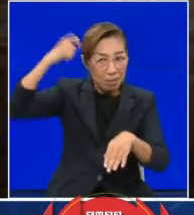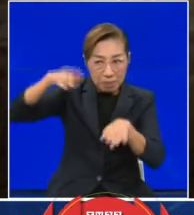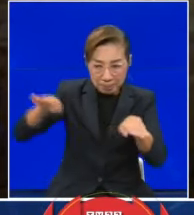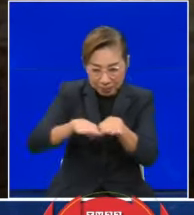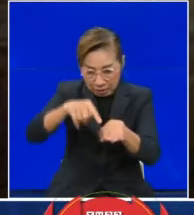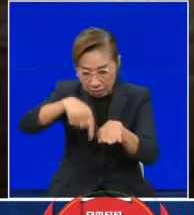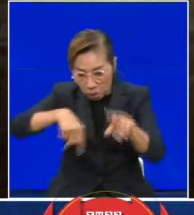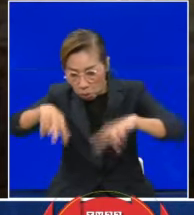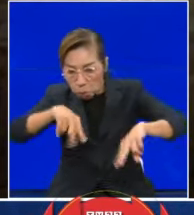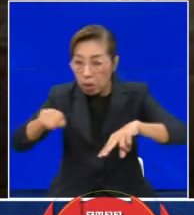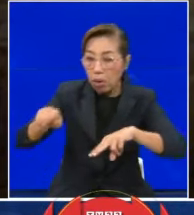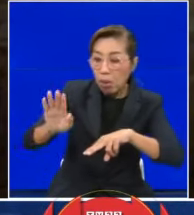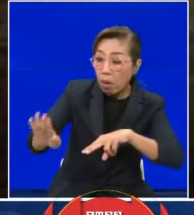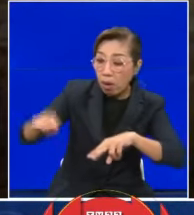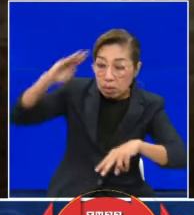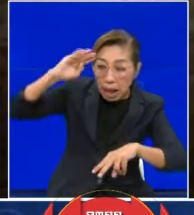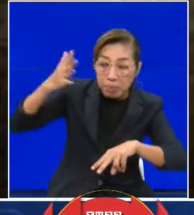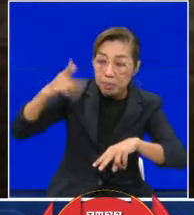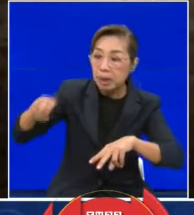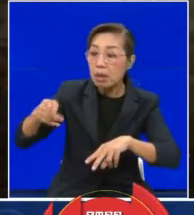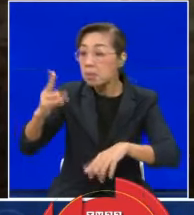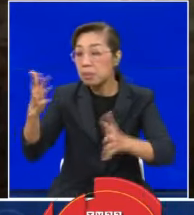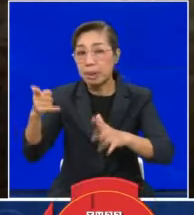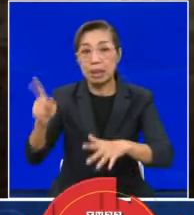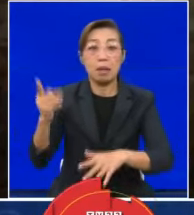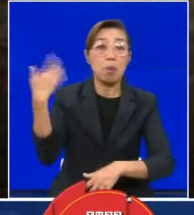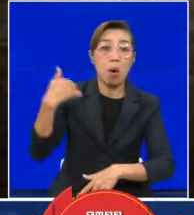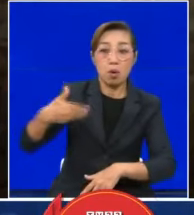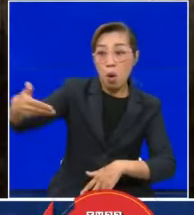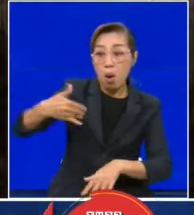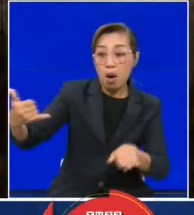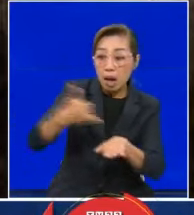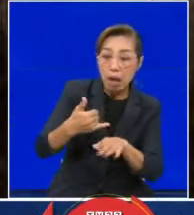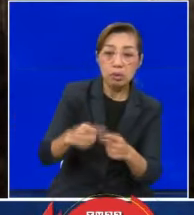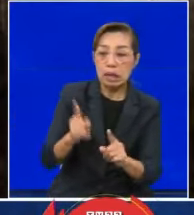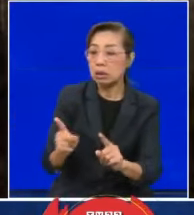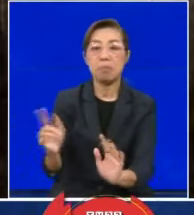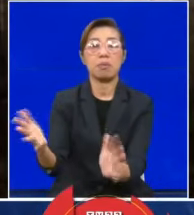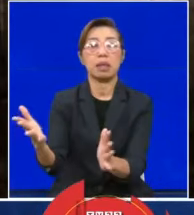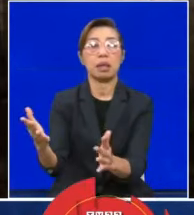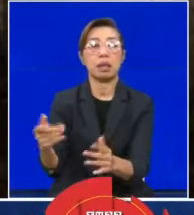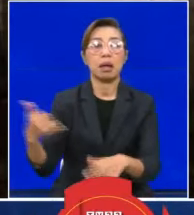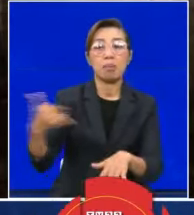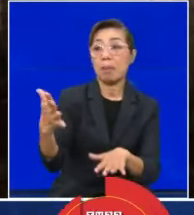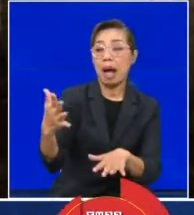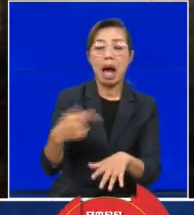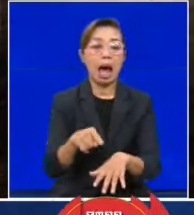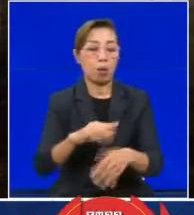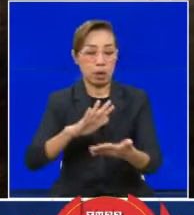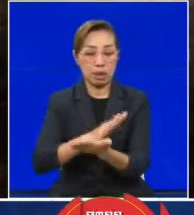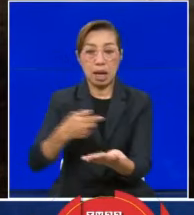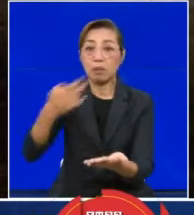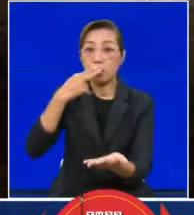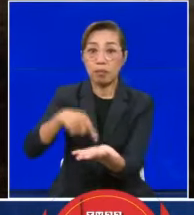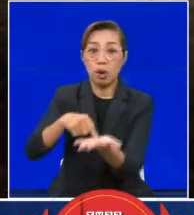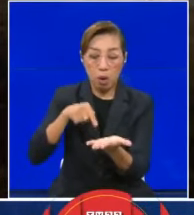ารเดิมที่จะเข้ามาก็ยกเลิกไม่เดินทางมาแล้วดังนั้นตอนนี้ที่เหลือแต่เอกสารทางราชการที่จะต้องส่งกลับไปท่านป